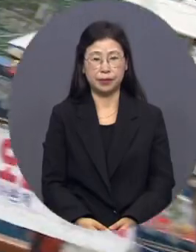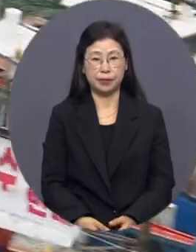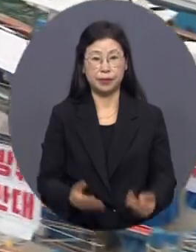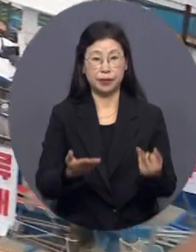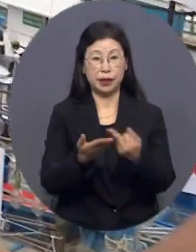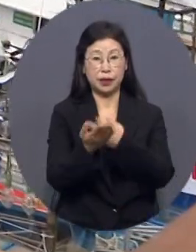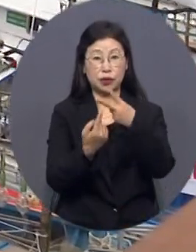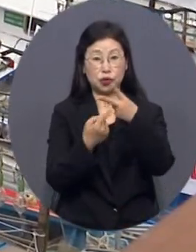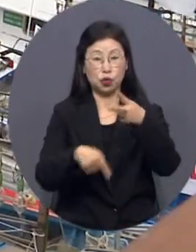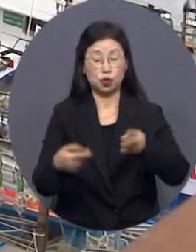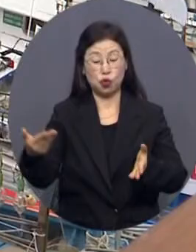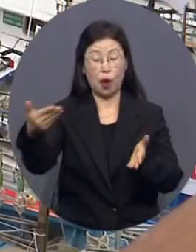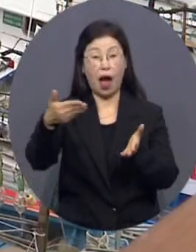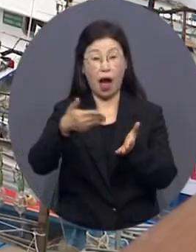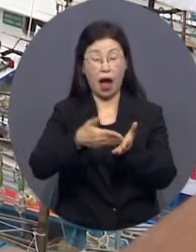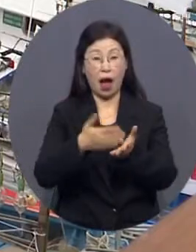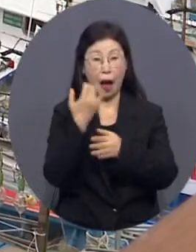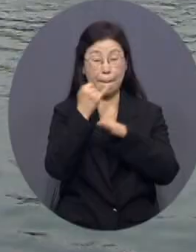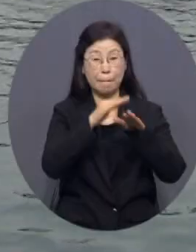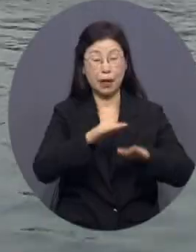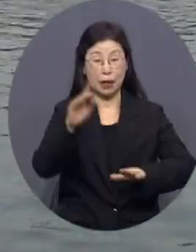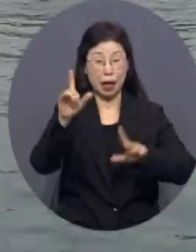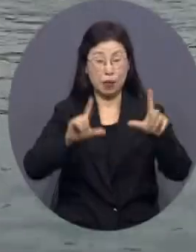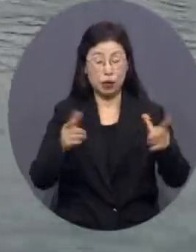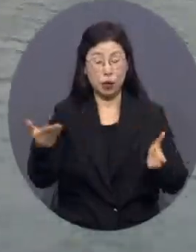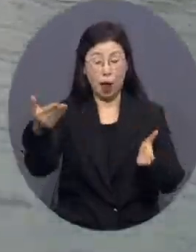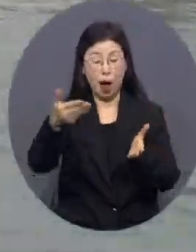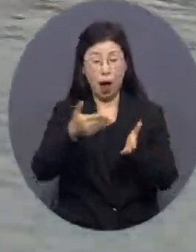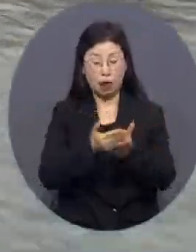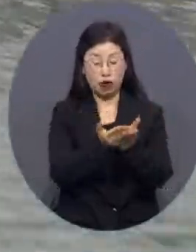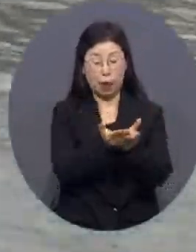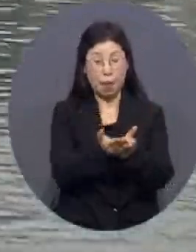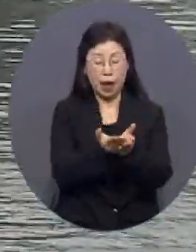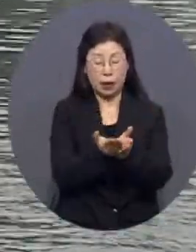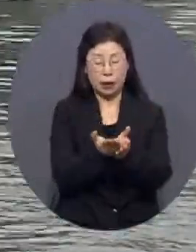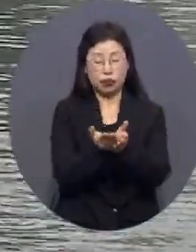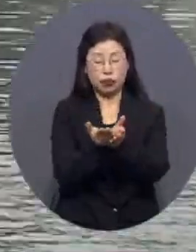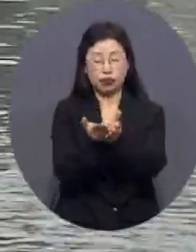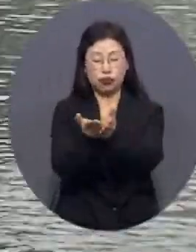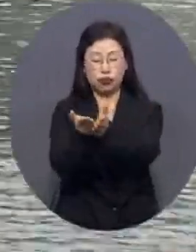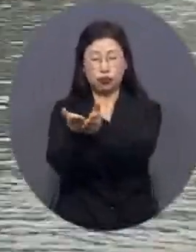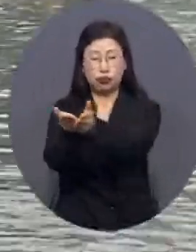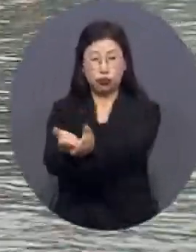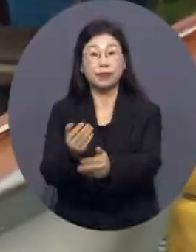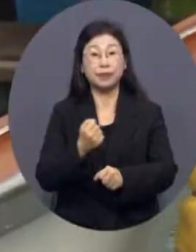제주 도두왕 앞바다. 항구에 모인 어선들이 줄지어 바다로 나갑니다.